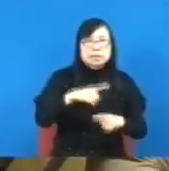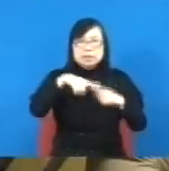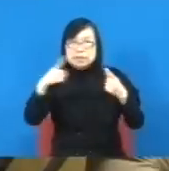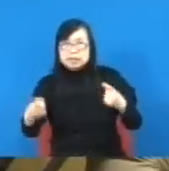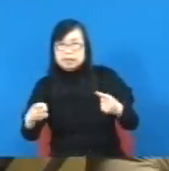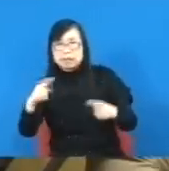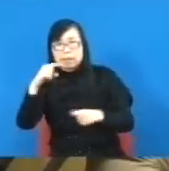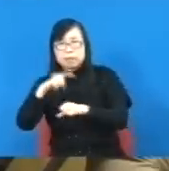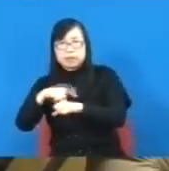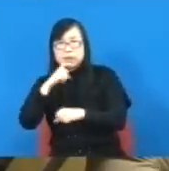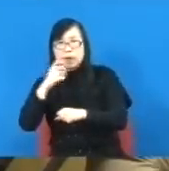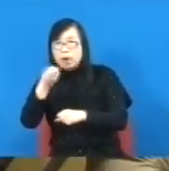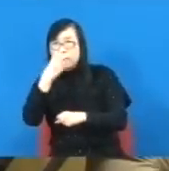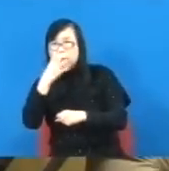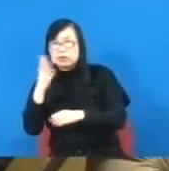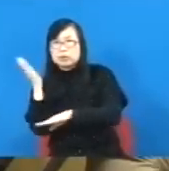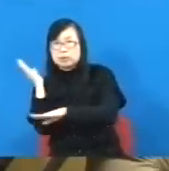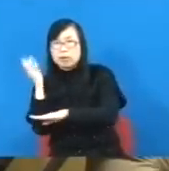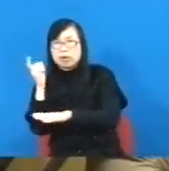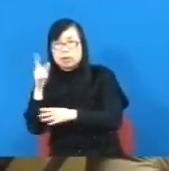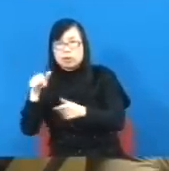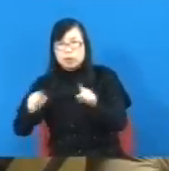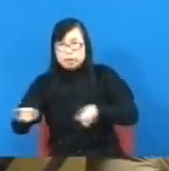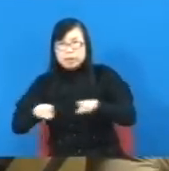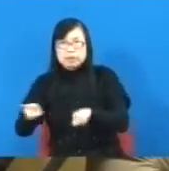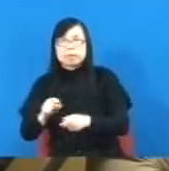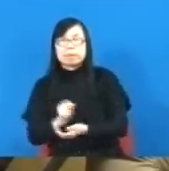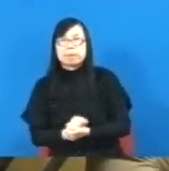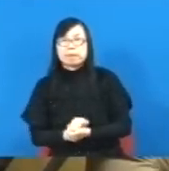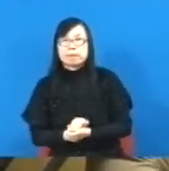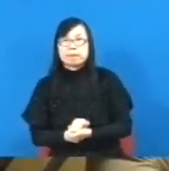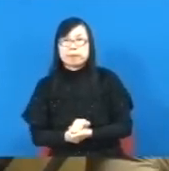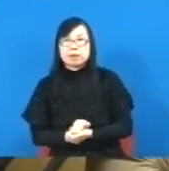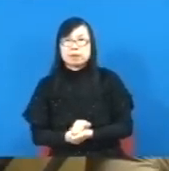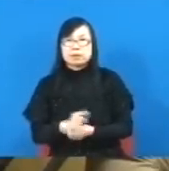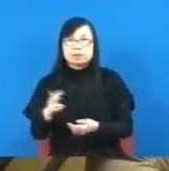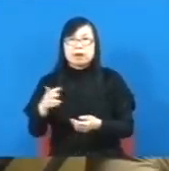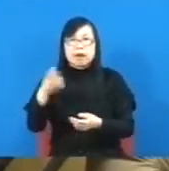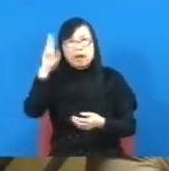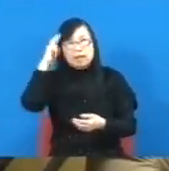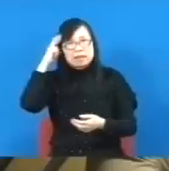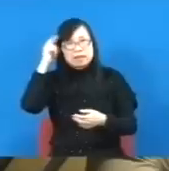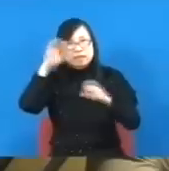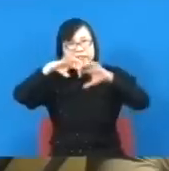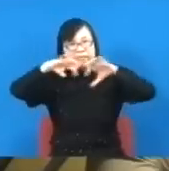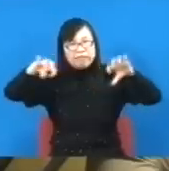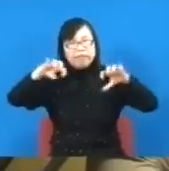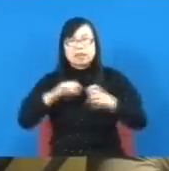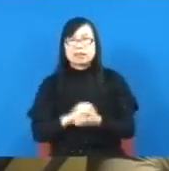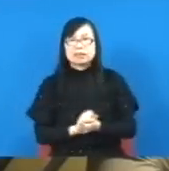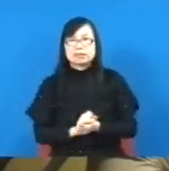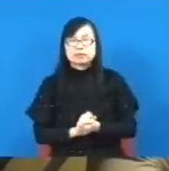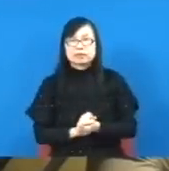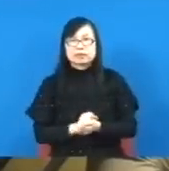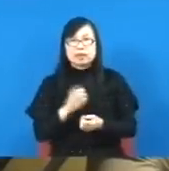話係港台嘅總編輯。嗱、嗯、哥，你失精神分裂嘅咩？係嘛？你